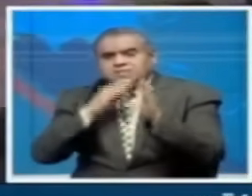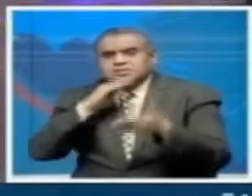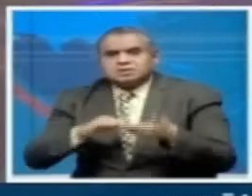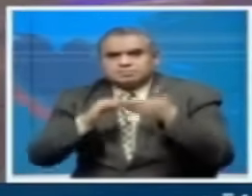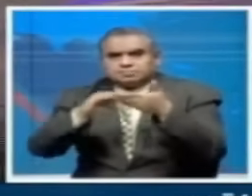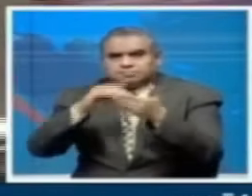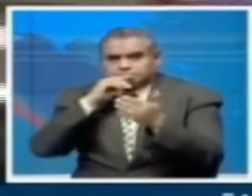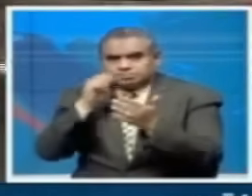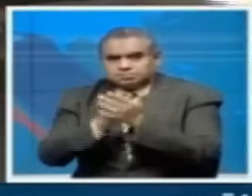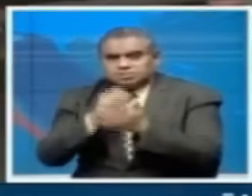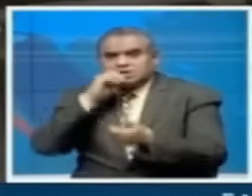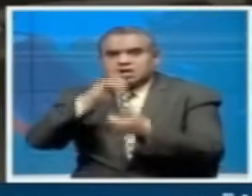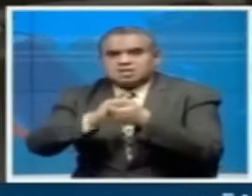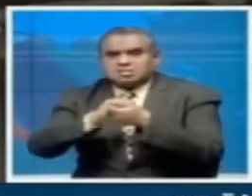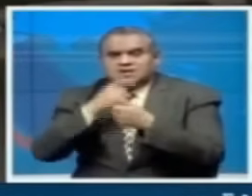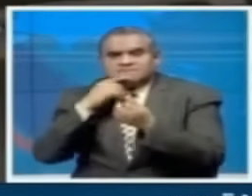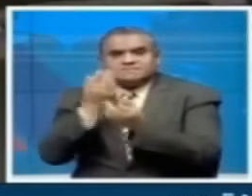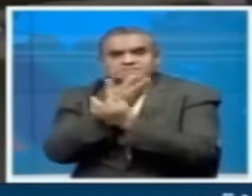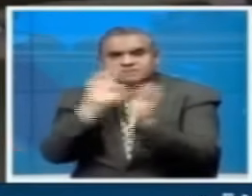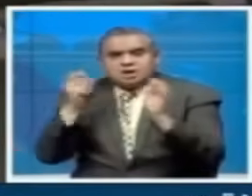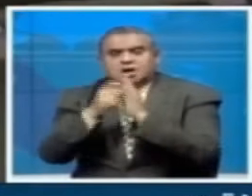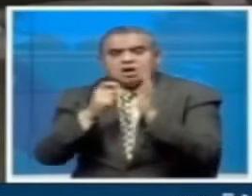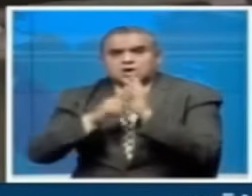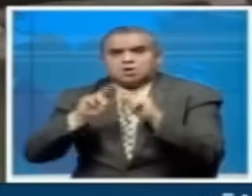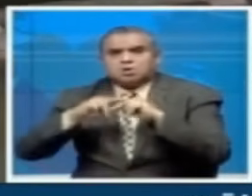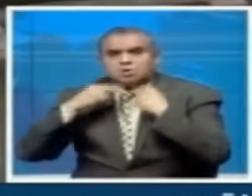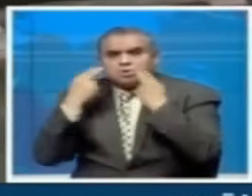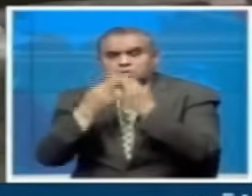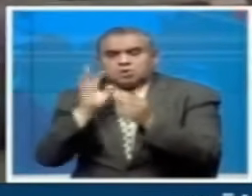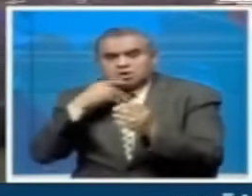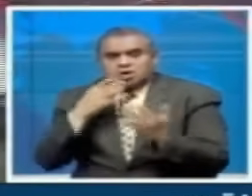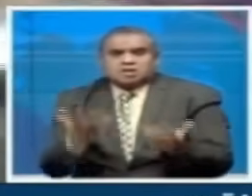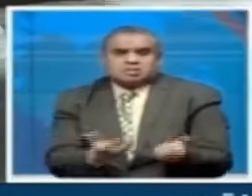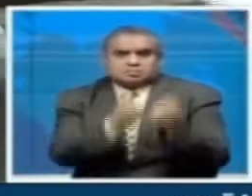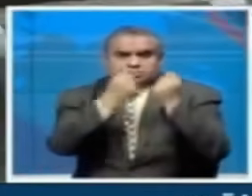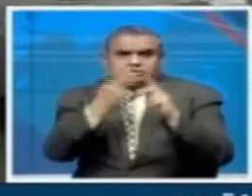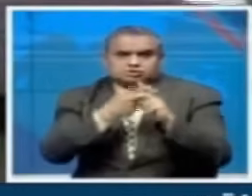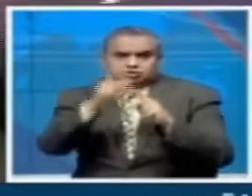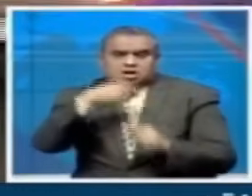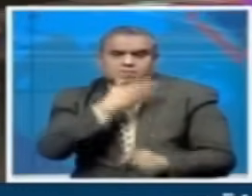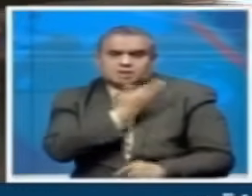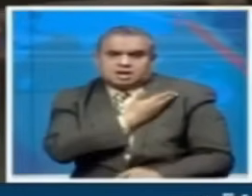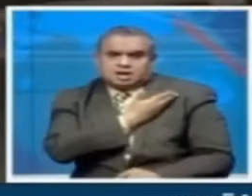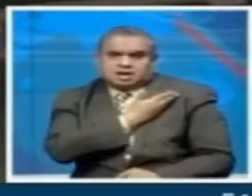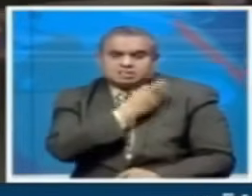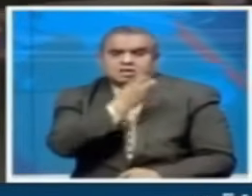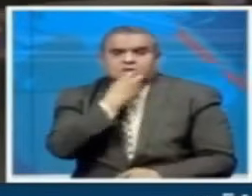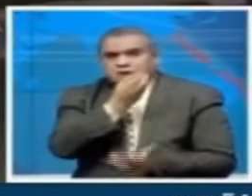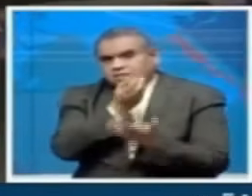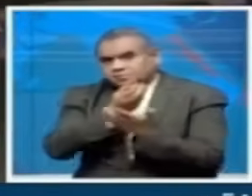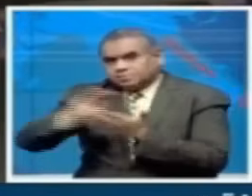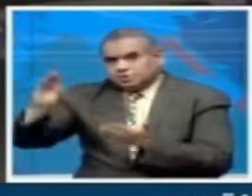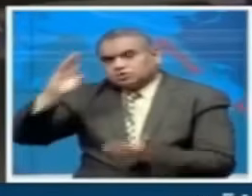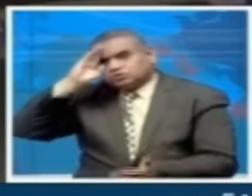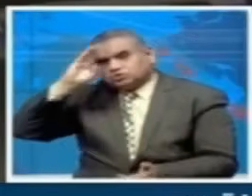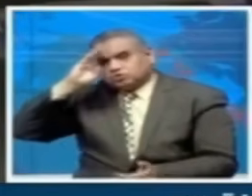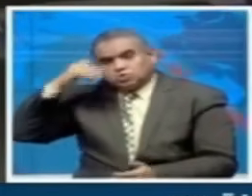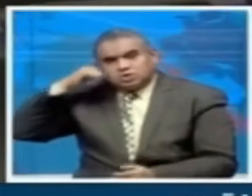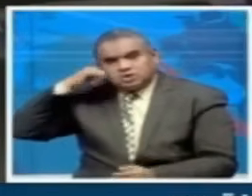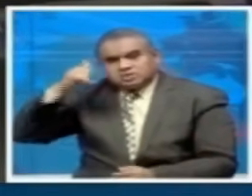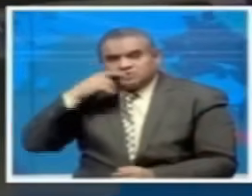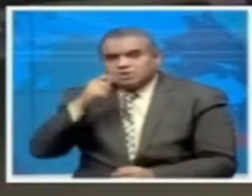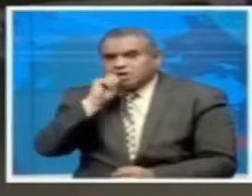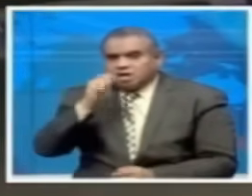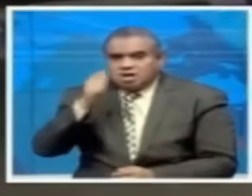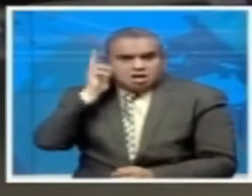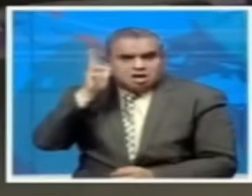التي وضعت في الاتفاق والتي شملها القانون الدولي لإغاثة أهالينا في قطاع غزة. شكرا لك على كل هذه المعلومات حمد العربي مراسل أخبار مصر،